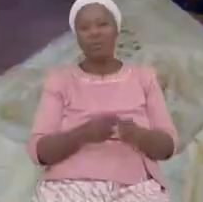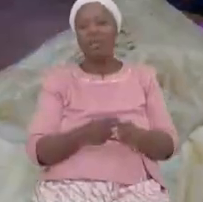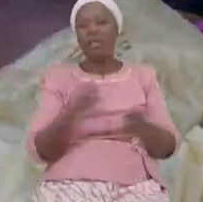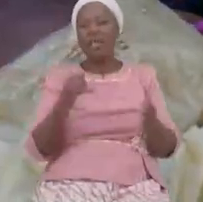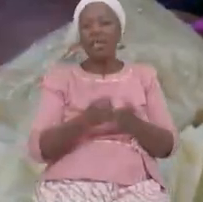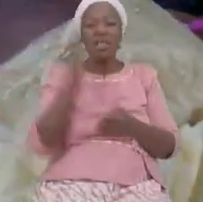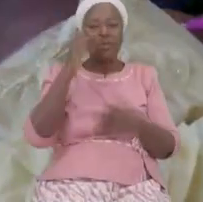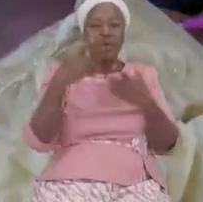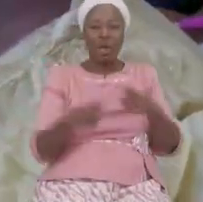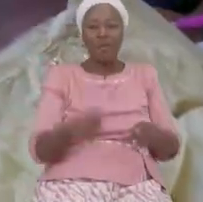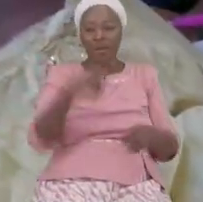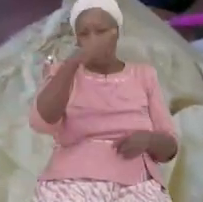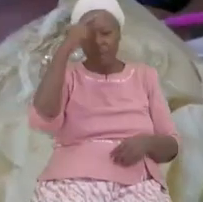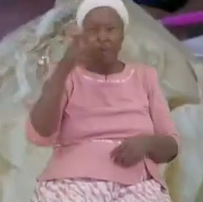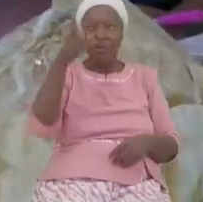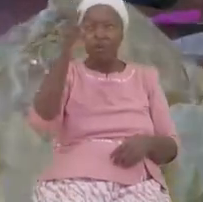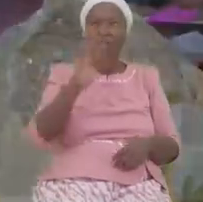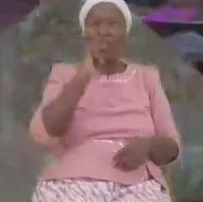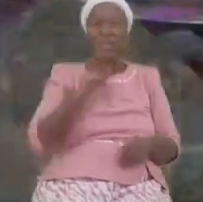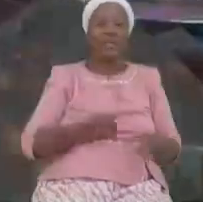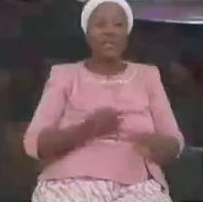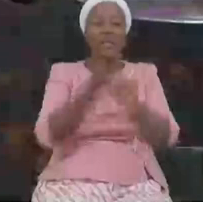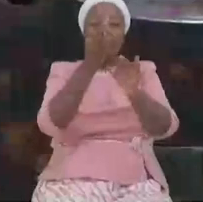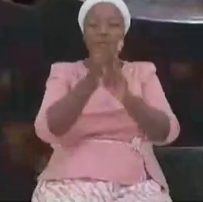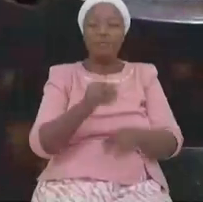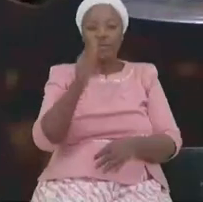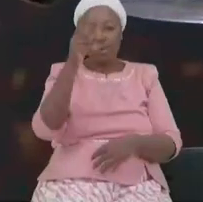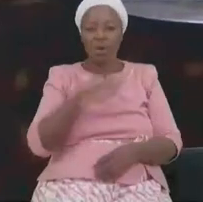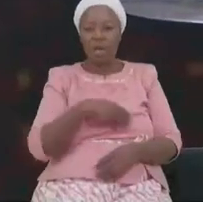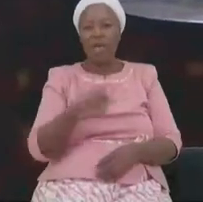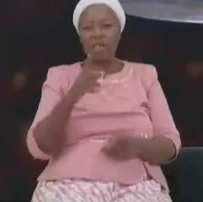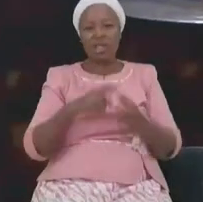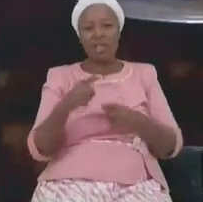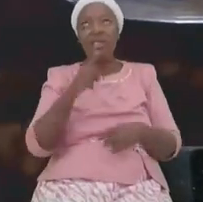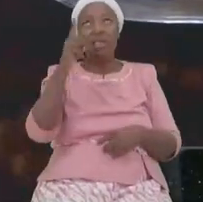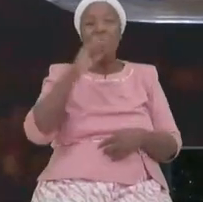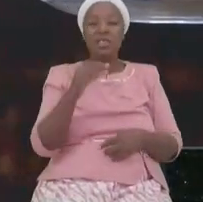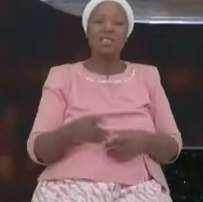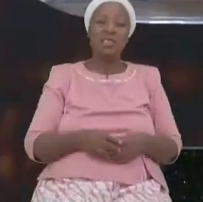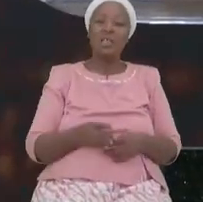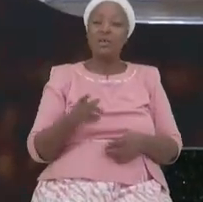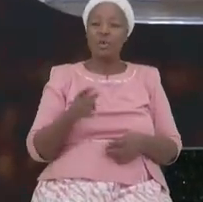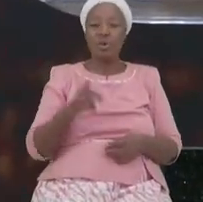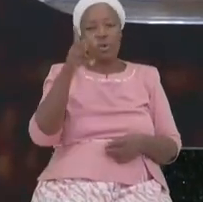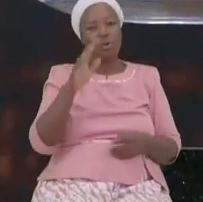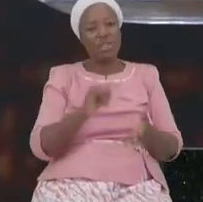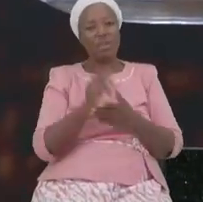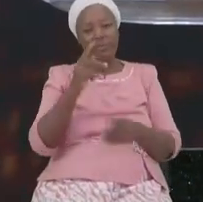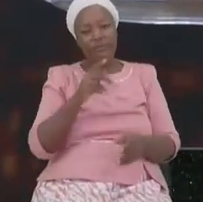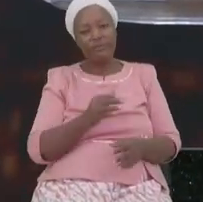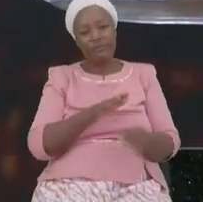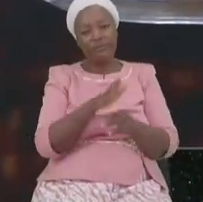Dieu est un Dieu fidèle. Il est un Dieu accompli des promesses. Si nous l'aimons et